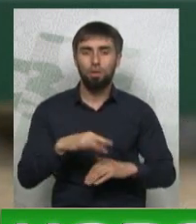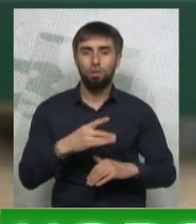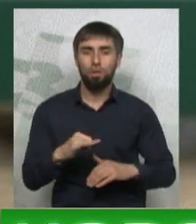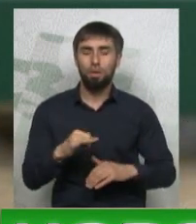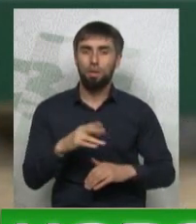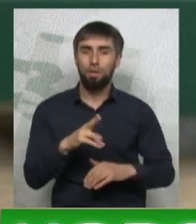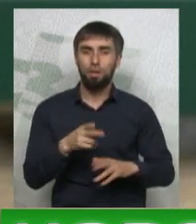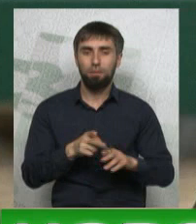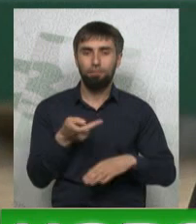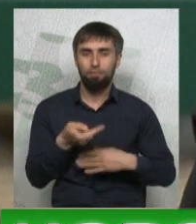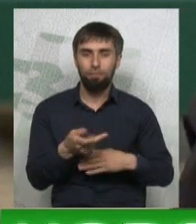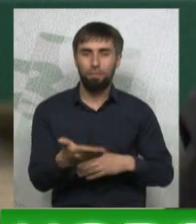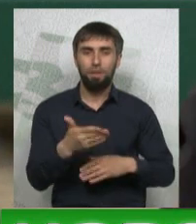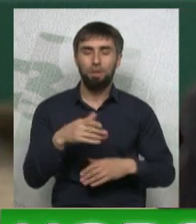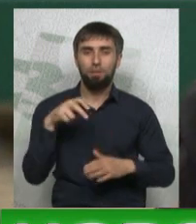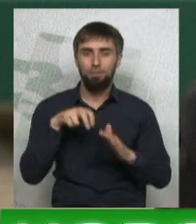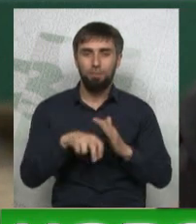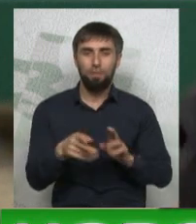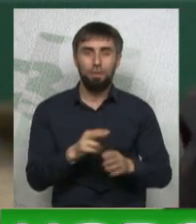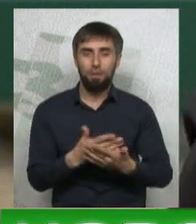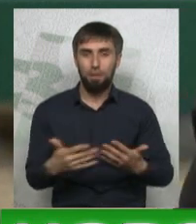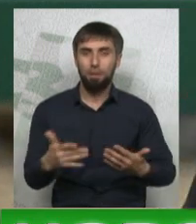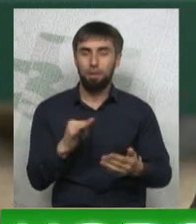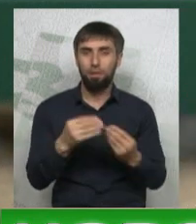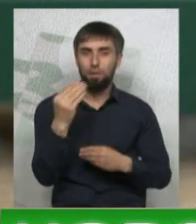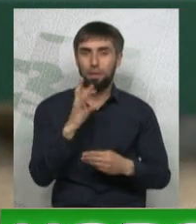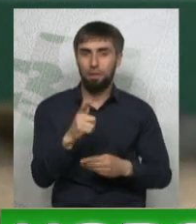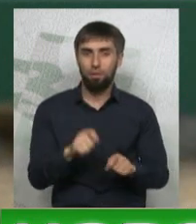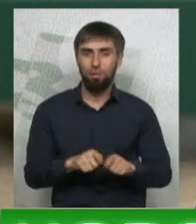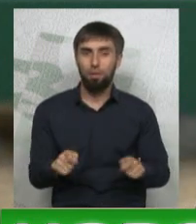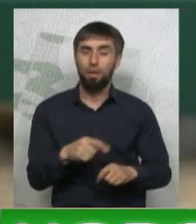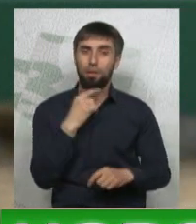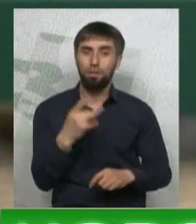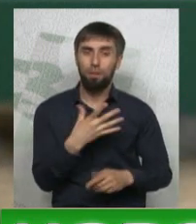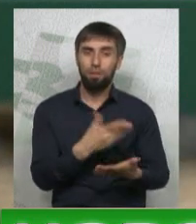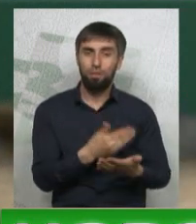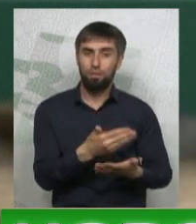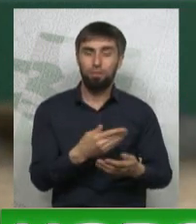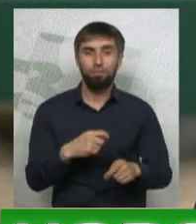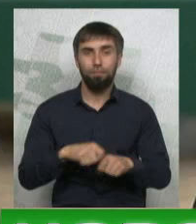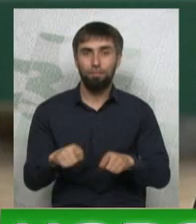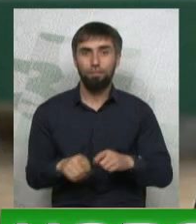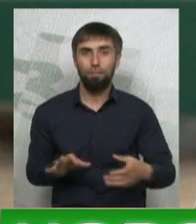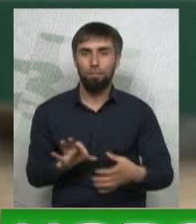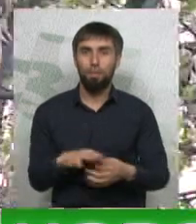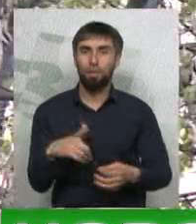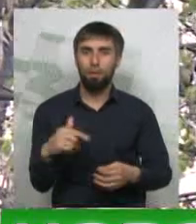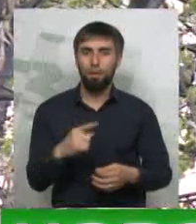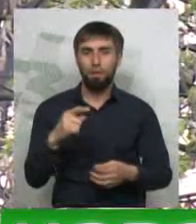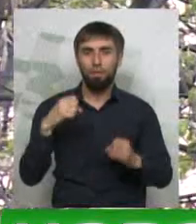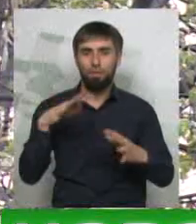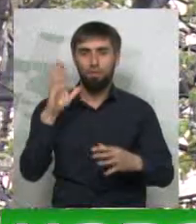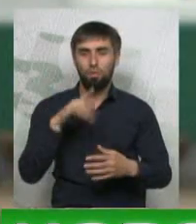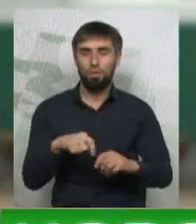канатные дороги, горнолыжные трассы, системы искусственного снегообразования. А республика, в свою очередь, дает присоединение техническое к газу, к свету,